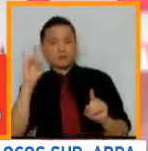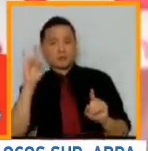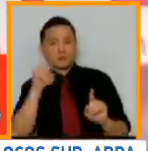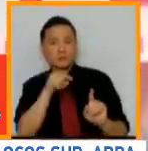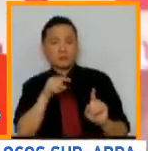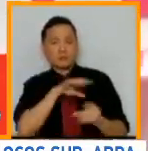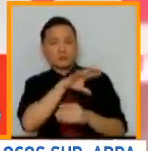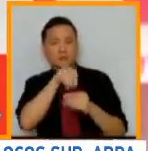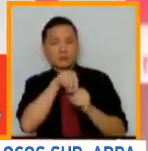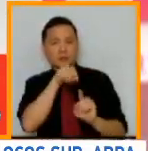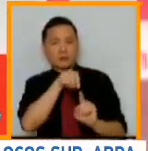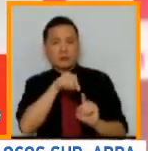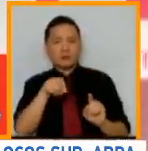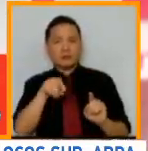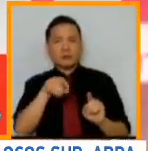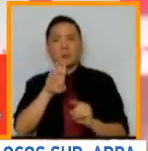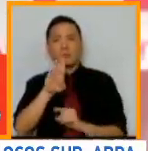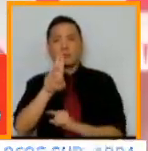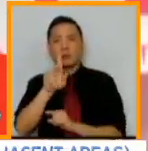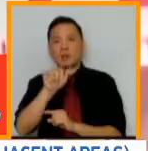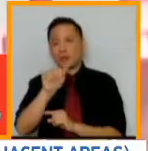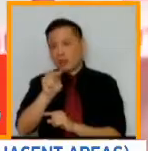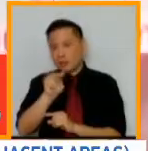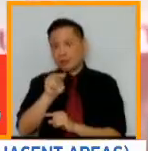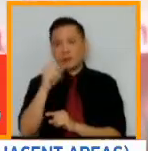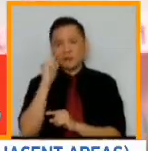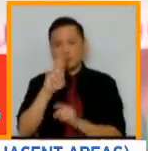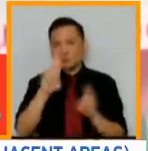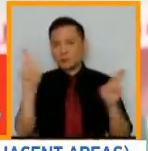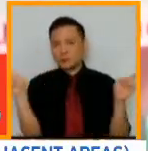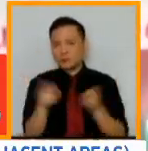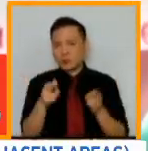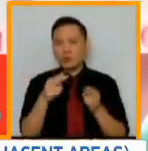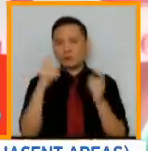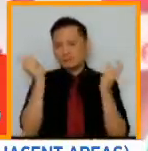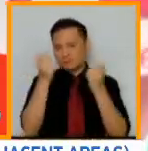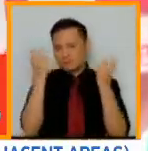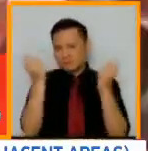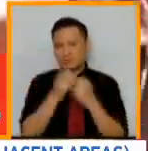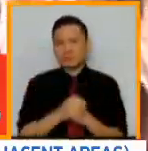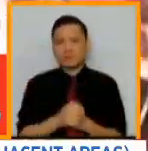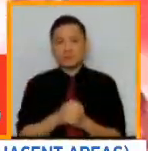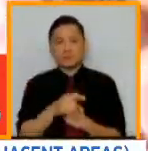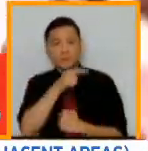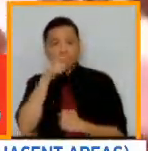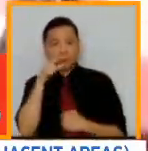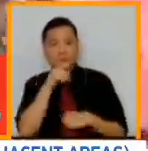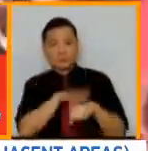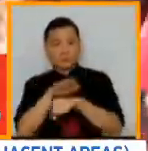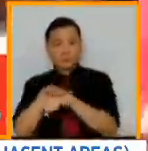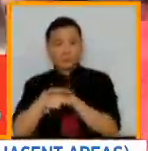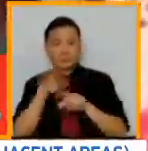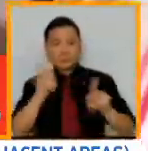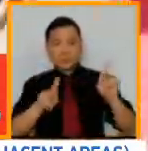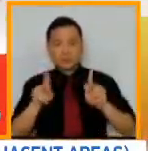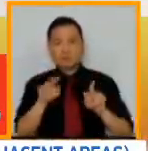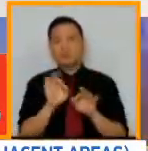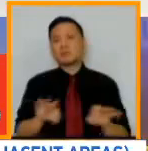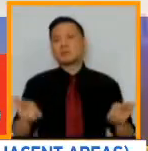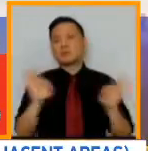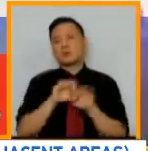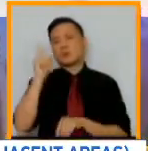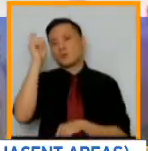ng Bulan para sa isang maiksing programa. Muling nagpaalala si Robredo sa mga mamamayan na maging wais sa pagboto.